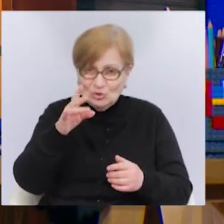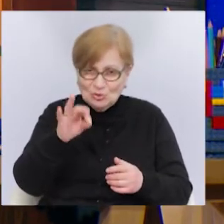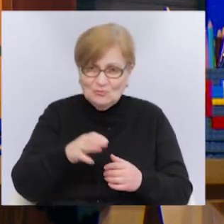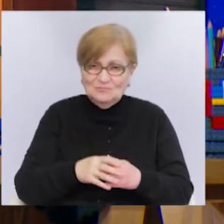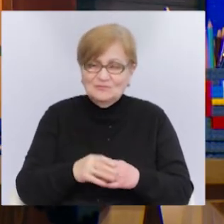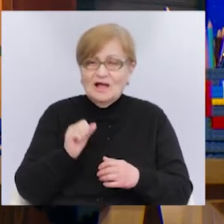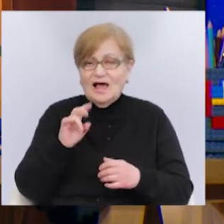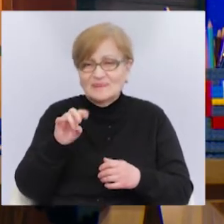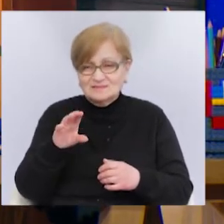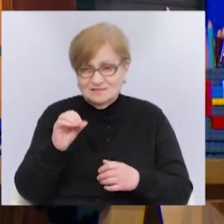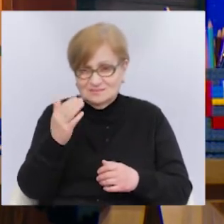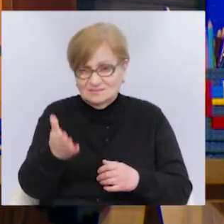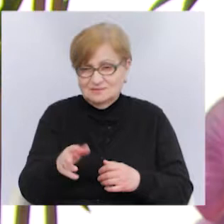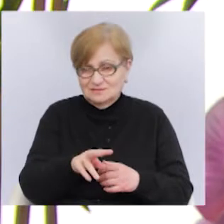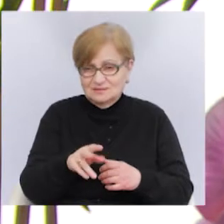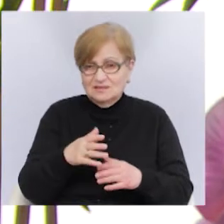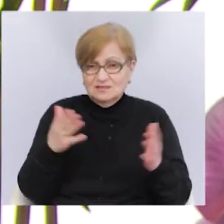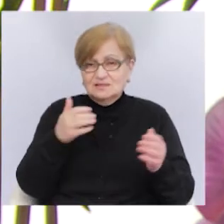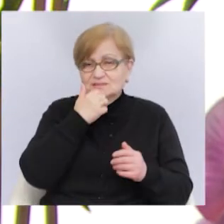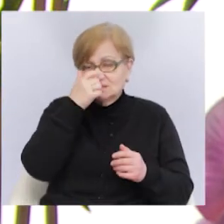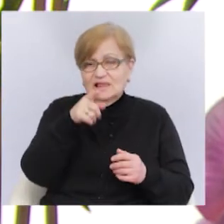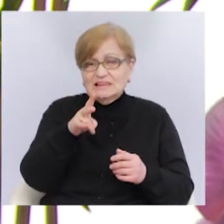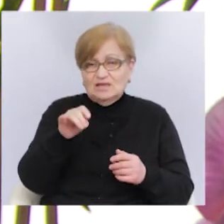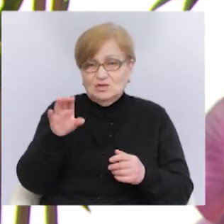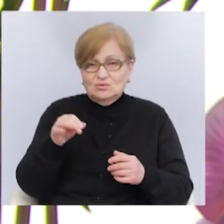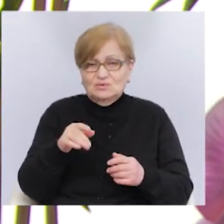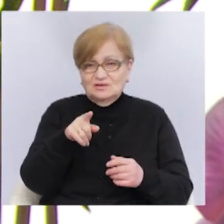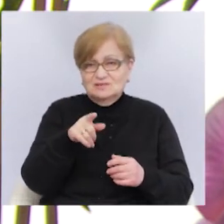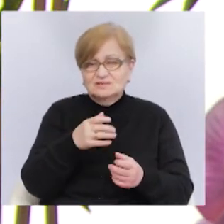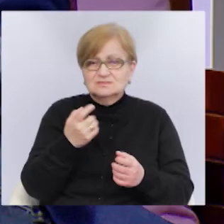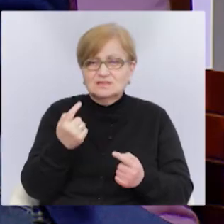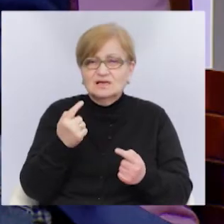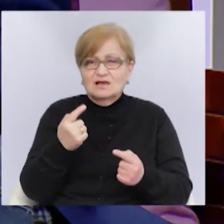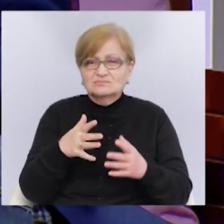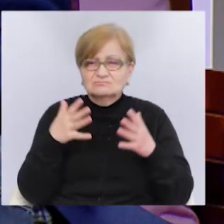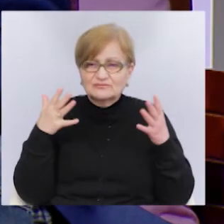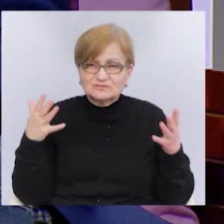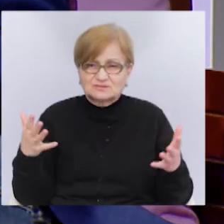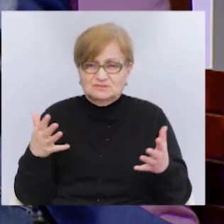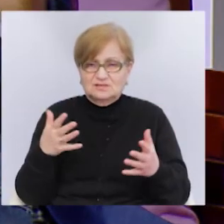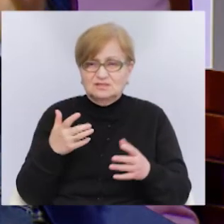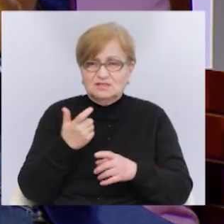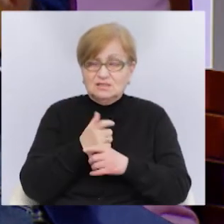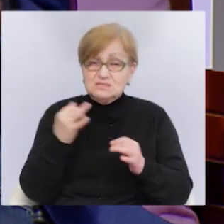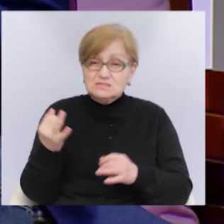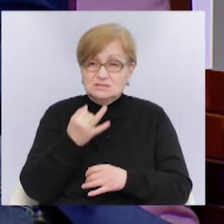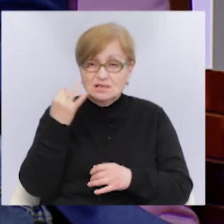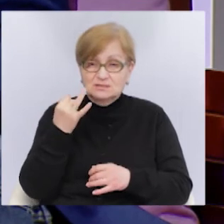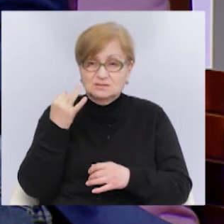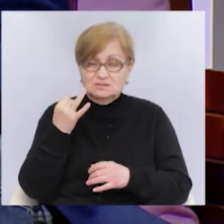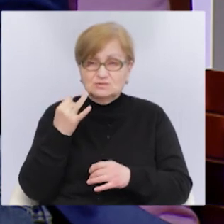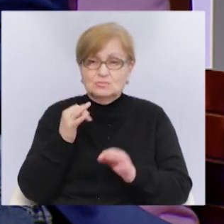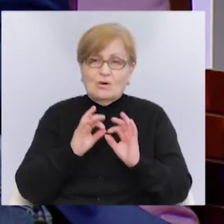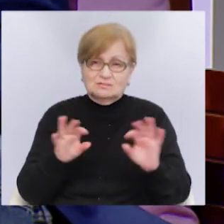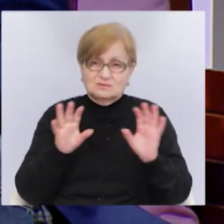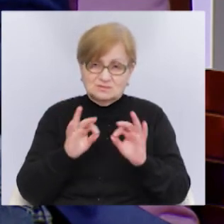უნდა ანასტასიას და დიდი მადლობა ნინო თქვენ ვრცელი, მაგრამ მე მგონი გამორჩეულად საინტერესო